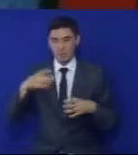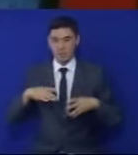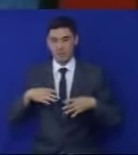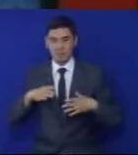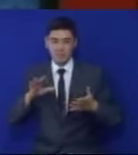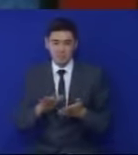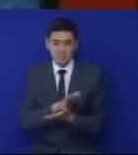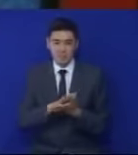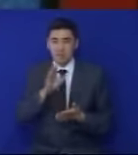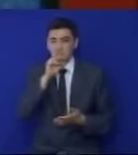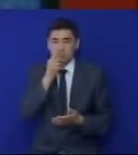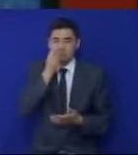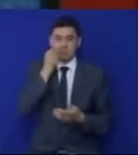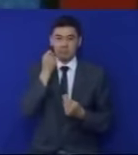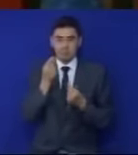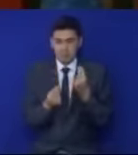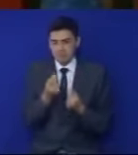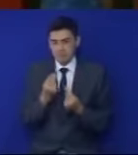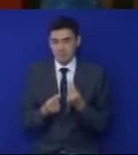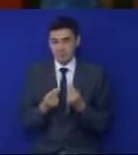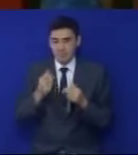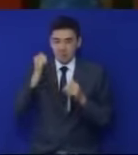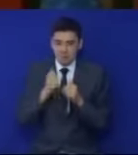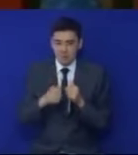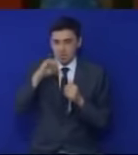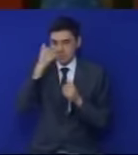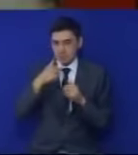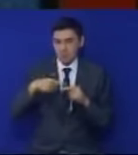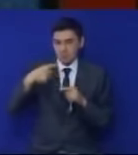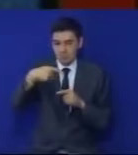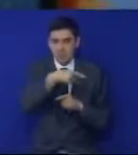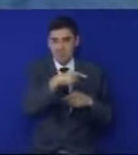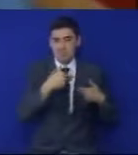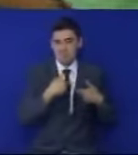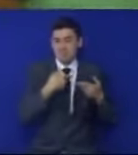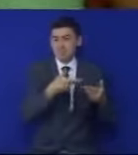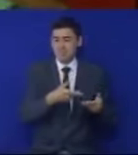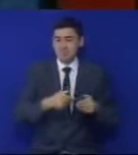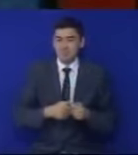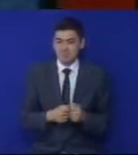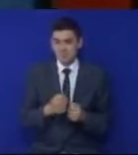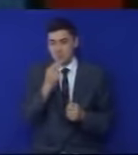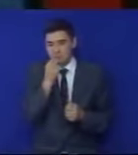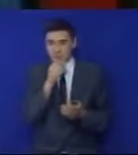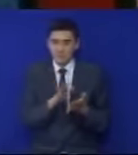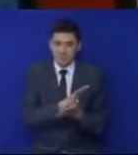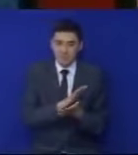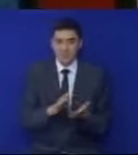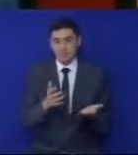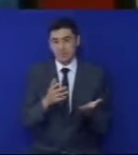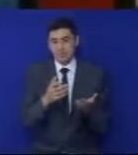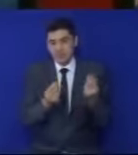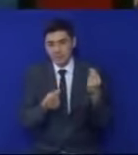ойнауға болады екен. Жыл сайын біз шақырып тұрады. Тегін тамақтар береді, карусельдерге